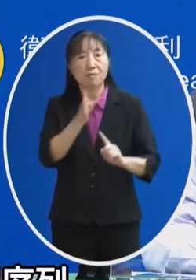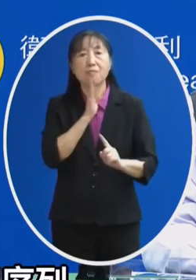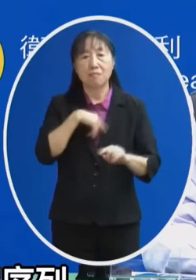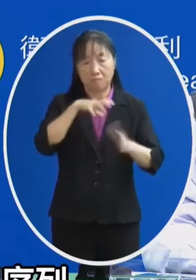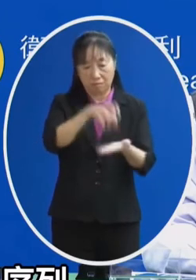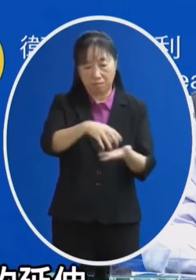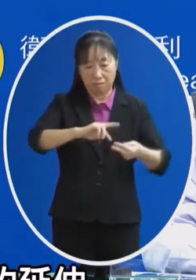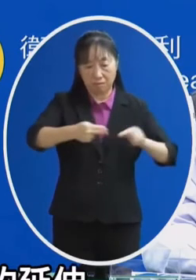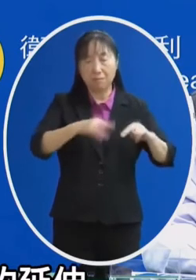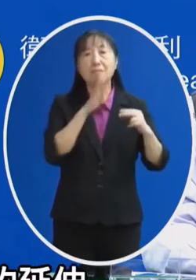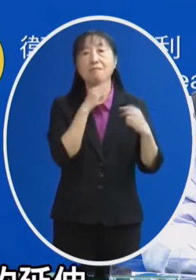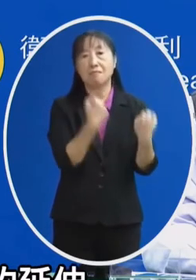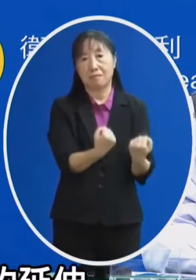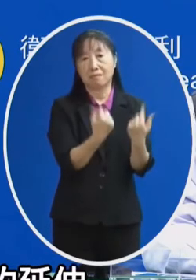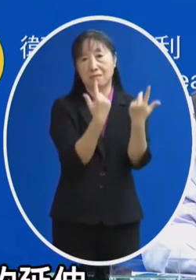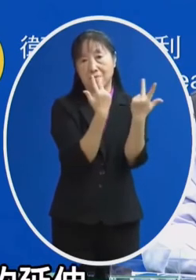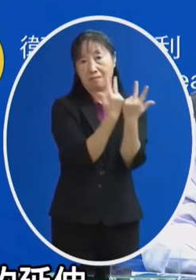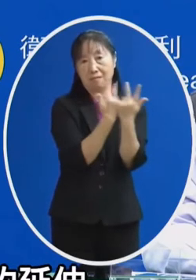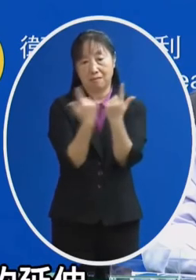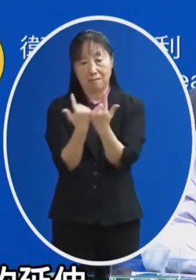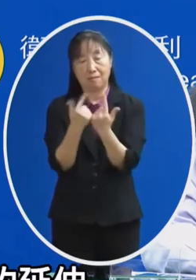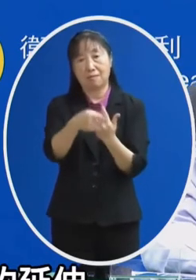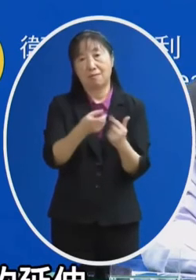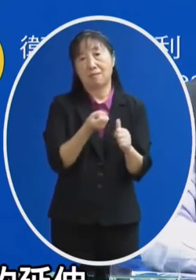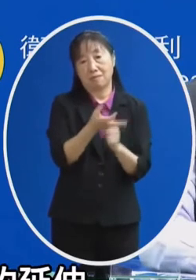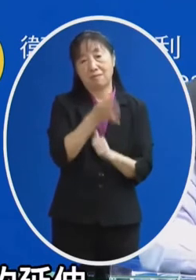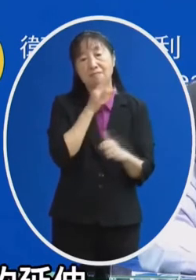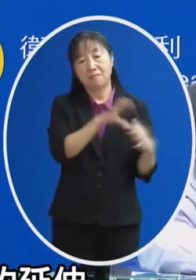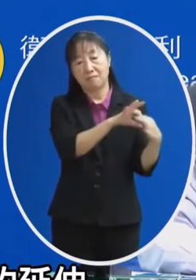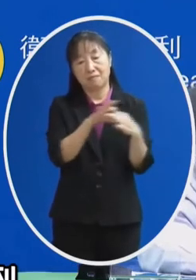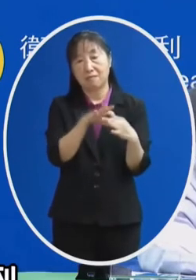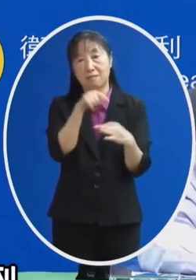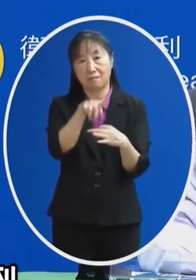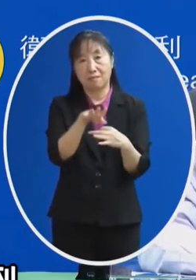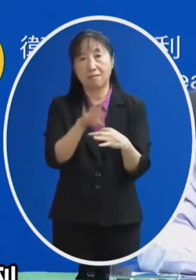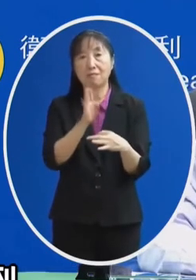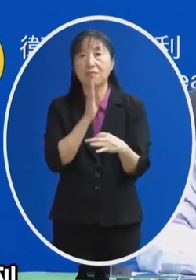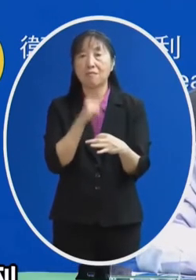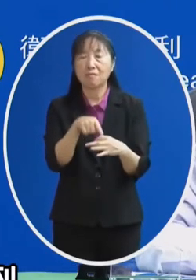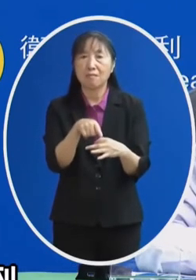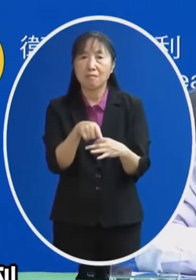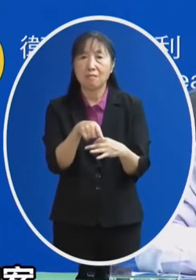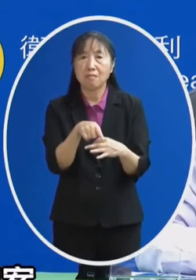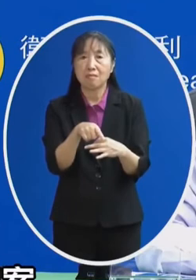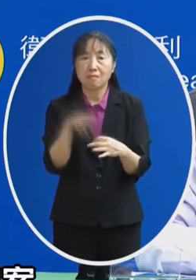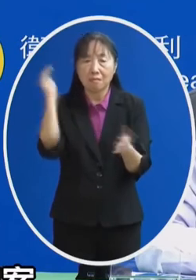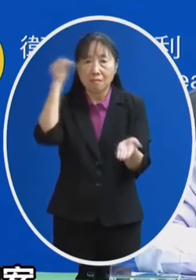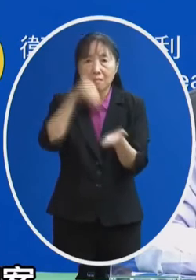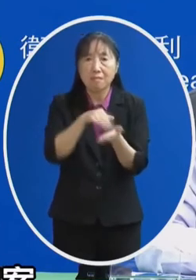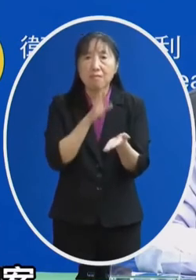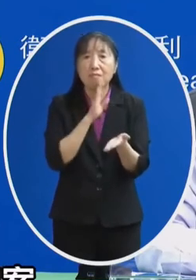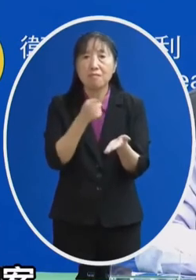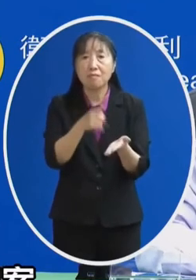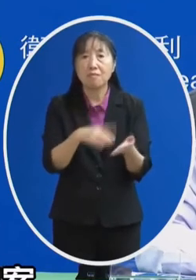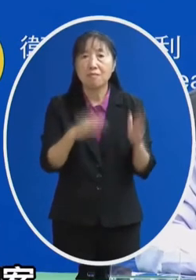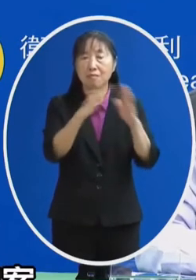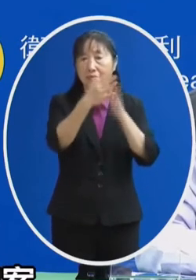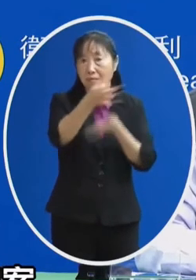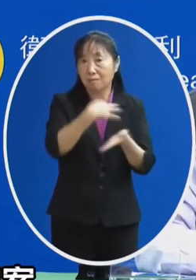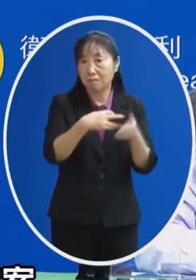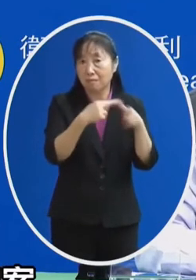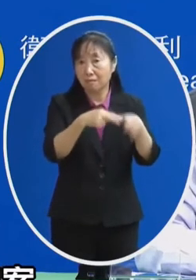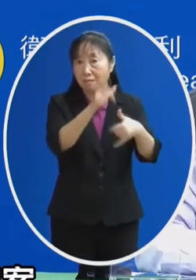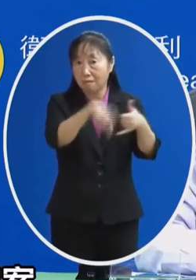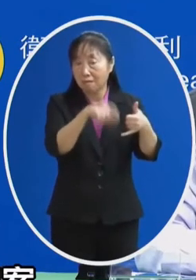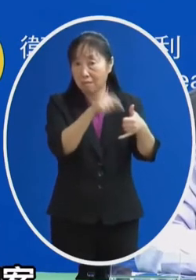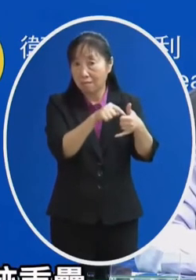列还是在双北这边先前传染链的延伸哈。只是说目前还没有找到说是跟这个防重案相关的这